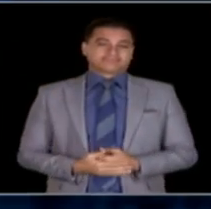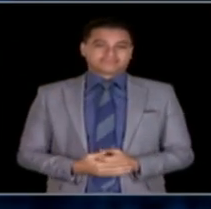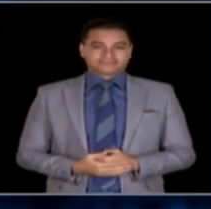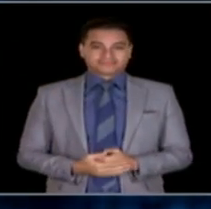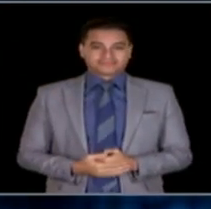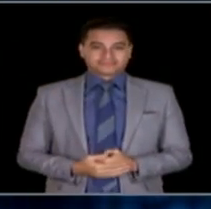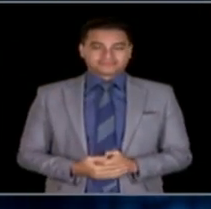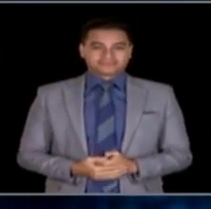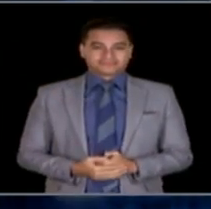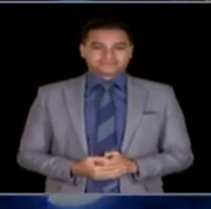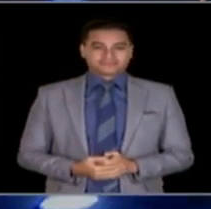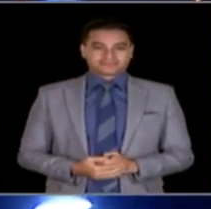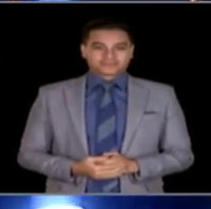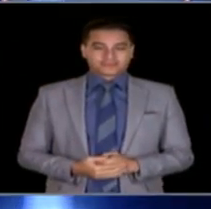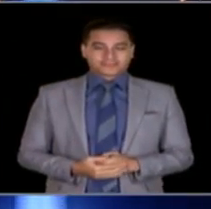المعرفه،